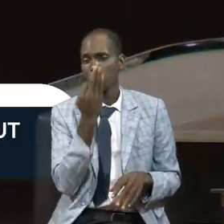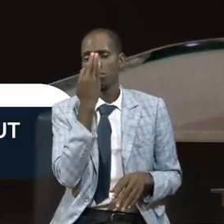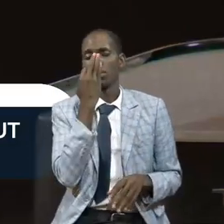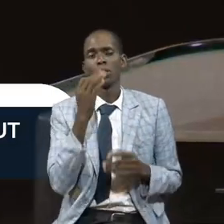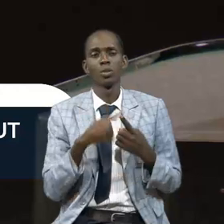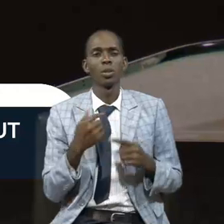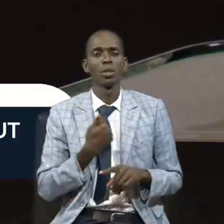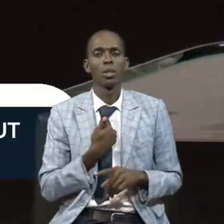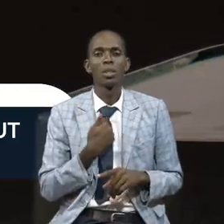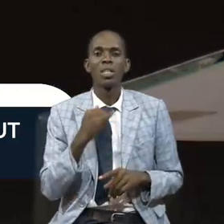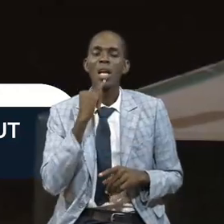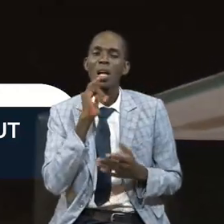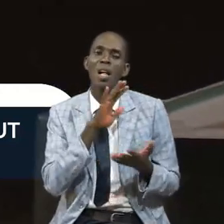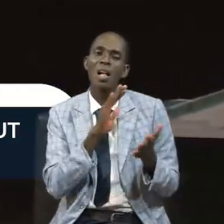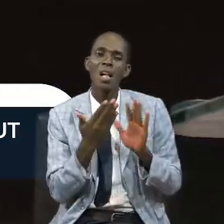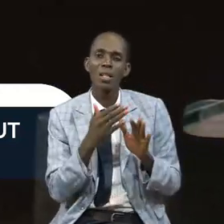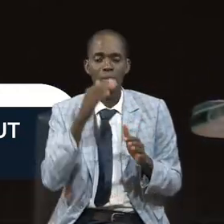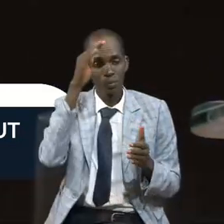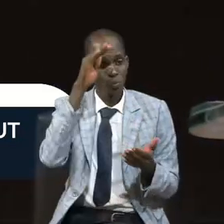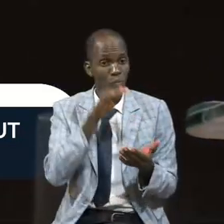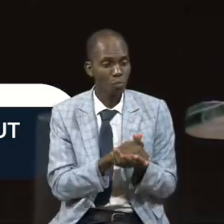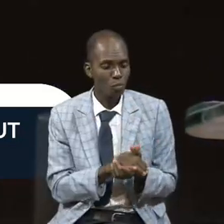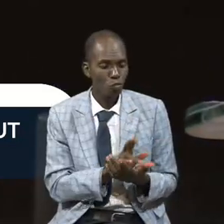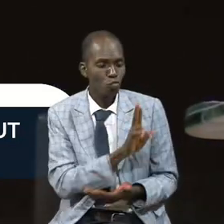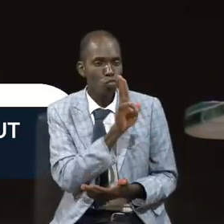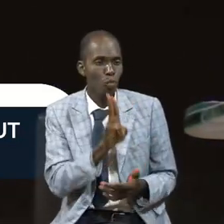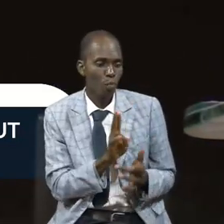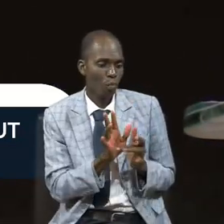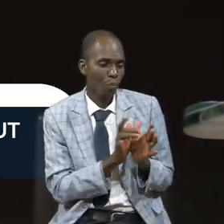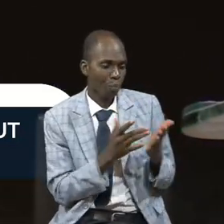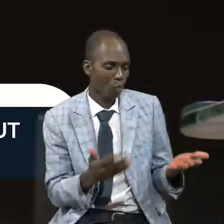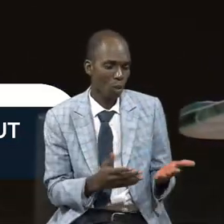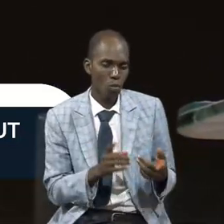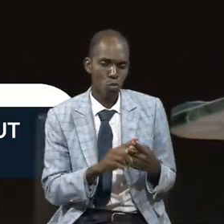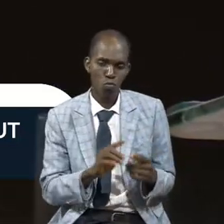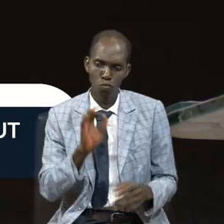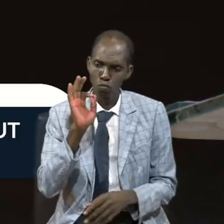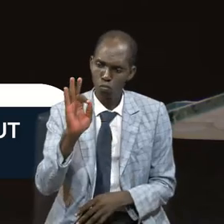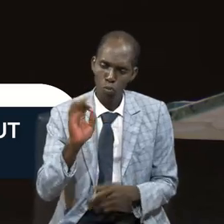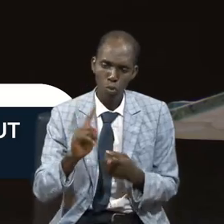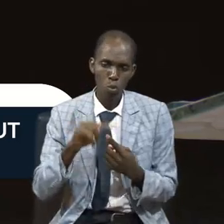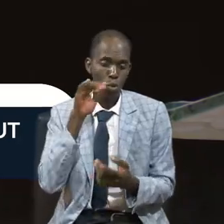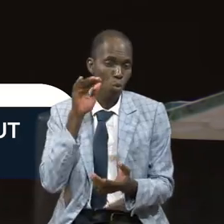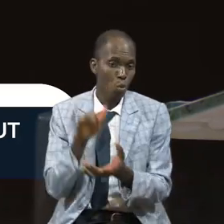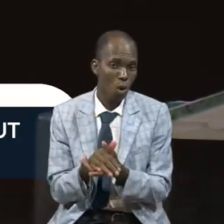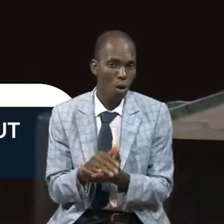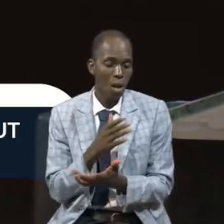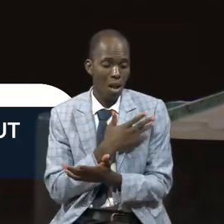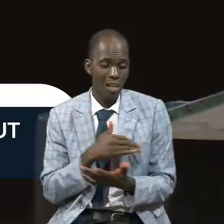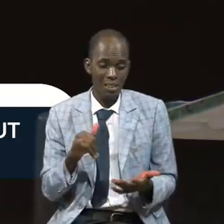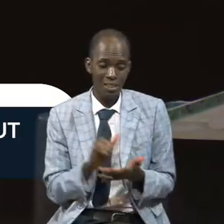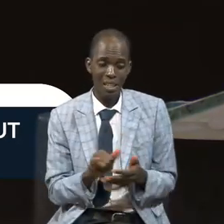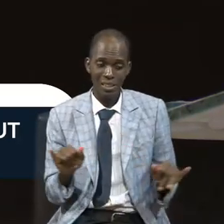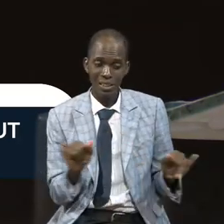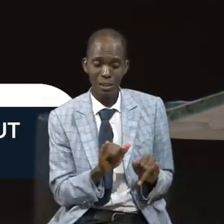eux-mêmes. C'est comme le mari qui cite la Bible à sa femme et le même verset de